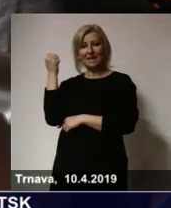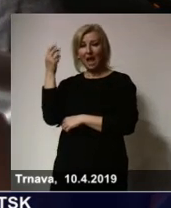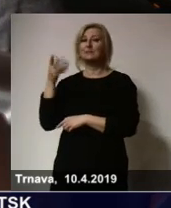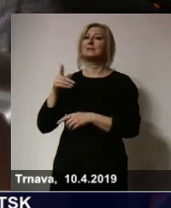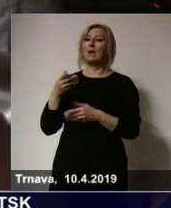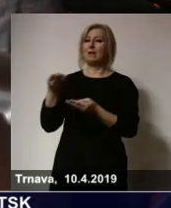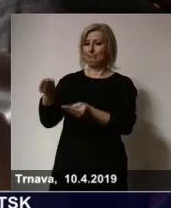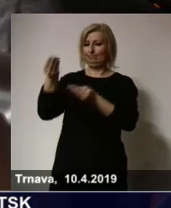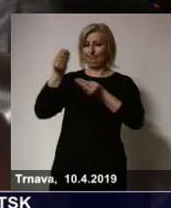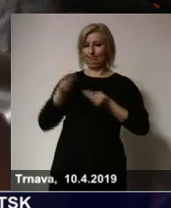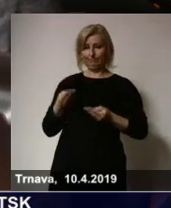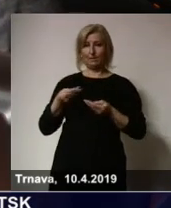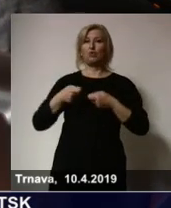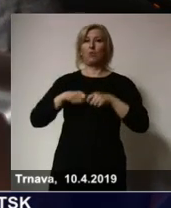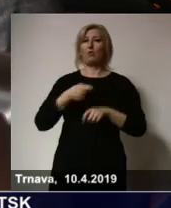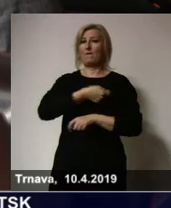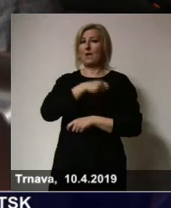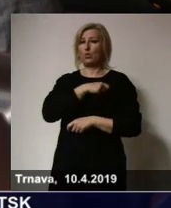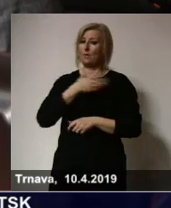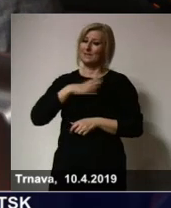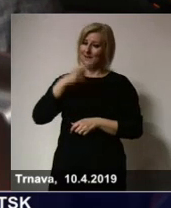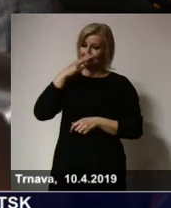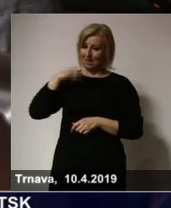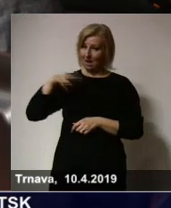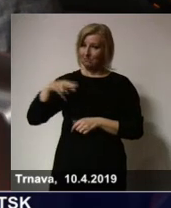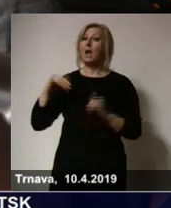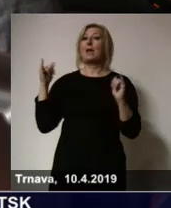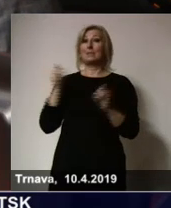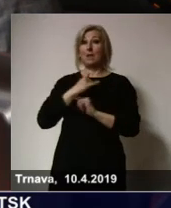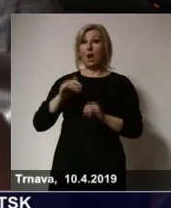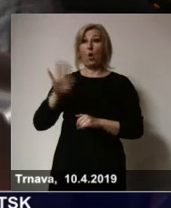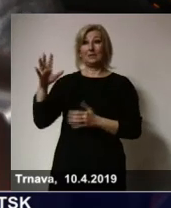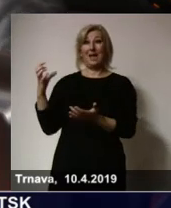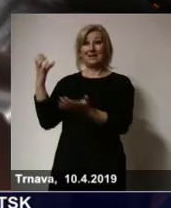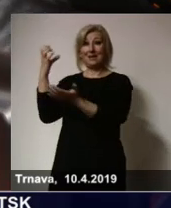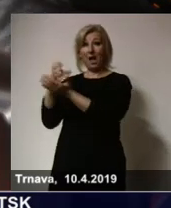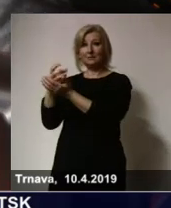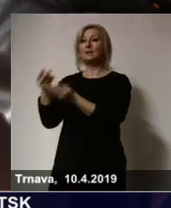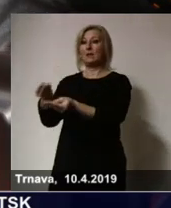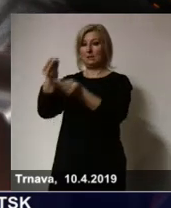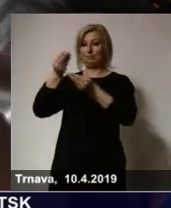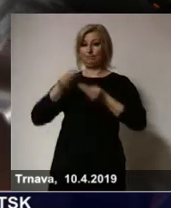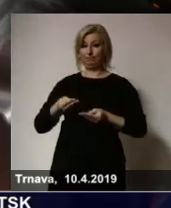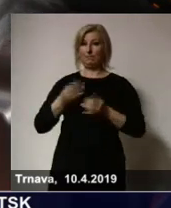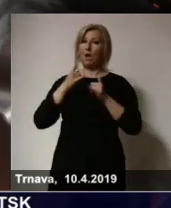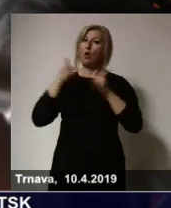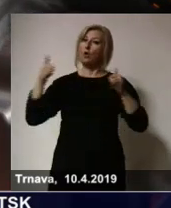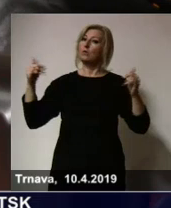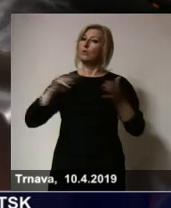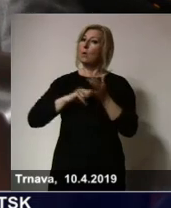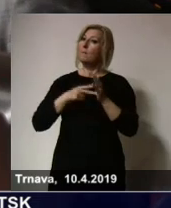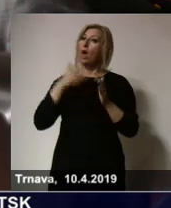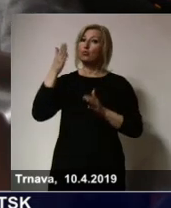tieto dokumenty, s ktorými úspešní kandidáti sa stanú riaditeľmi, tak tieto sa